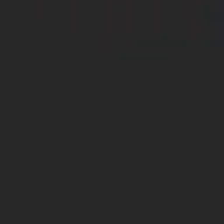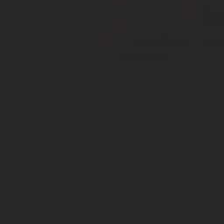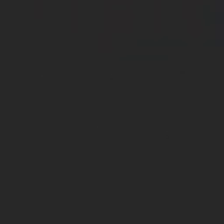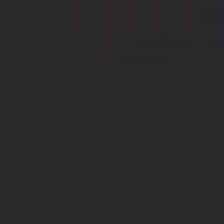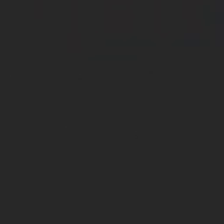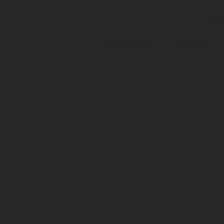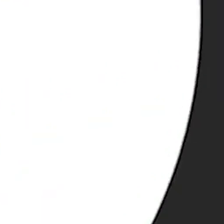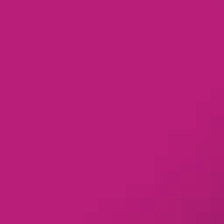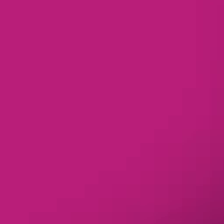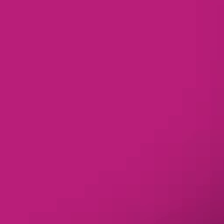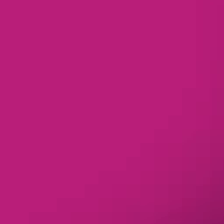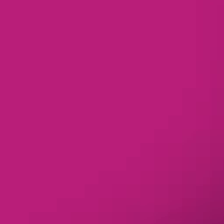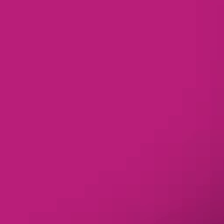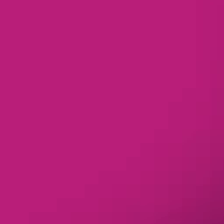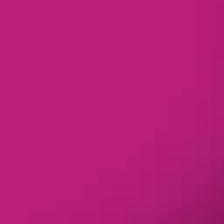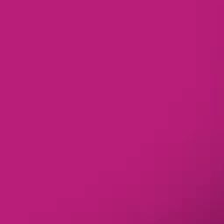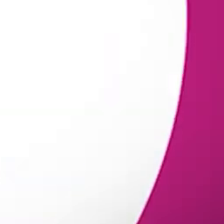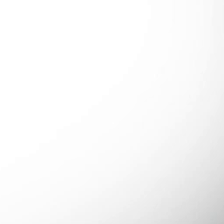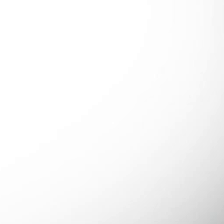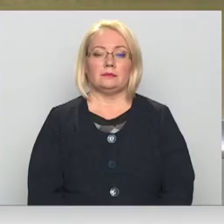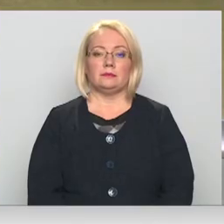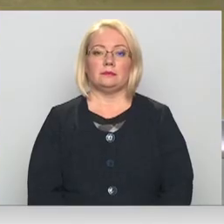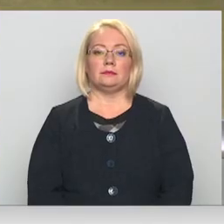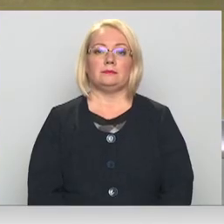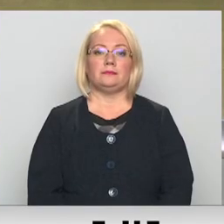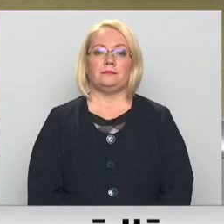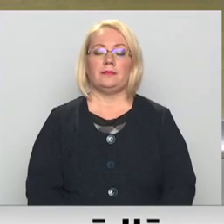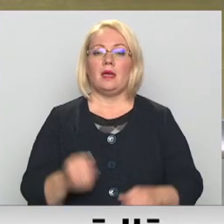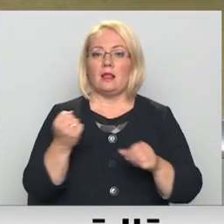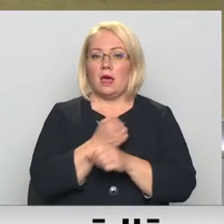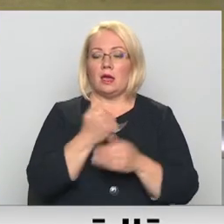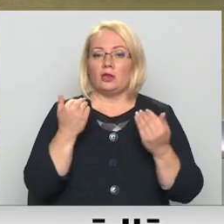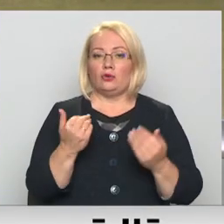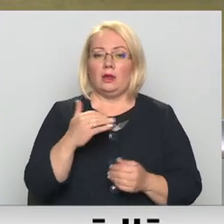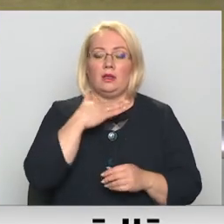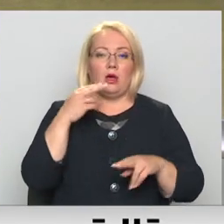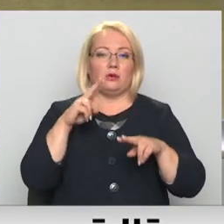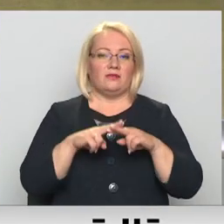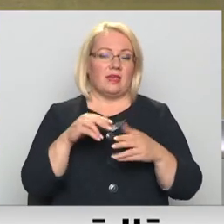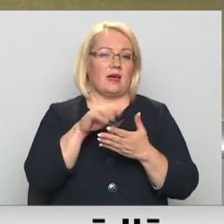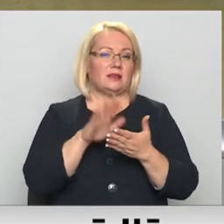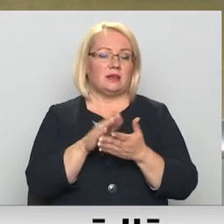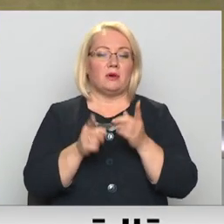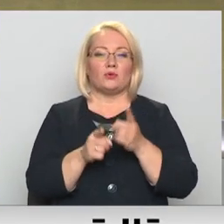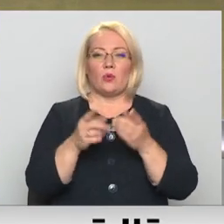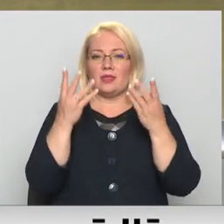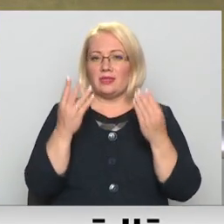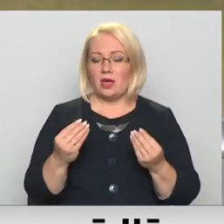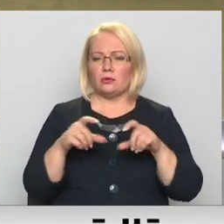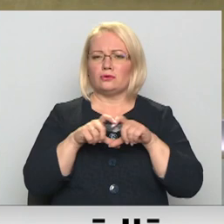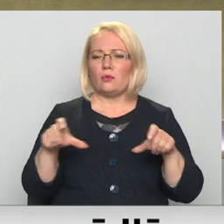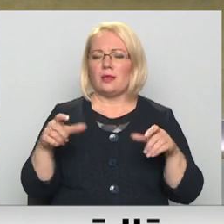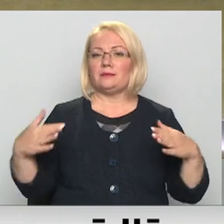Re, viss ēters ir te! Lai gan šodien daudzviet atzīmē skolotāju dienu un skolās